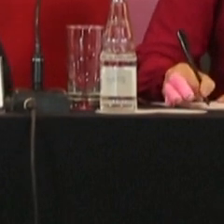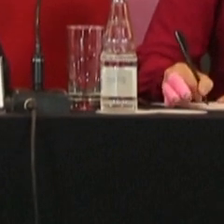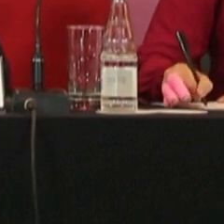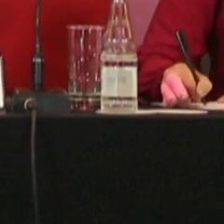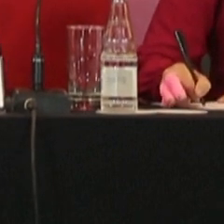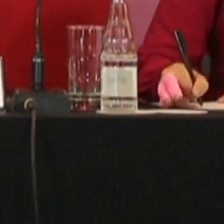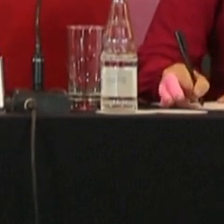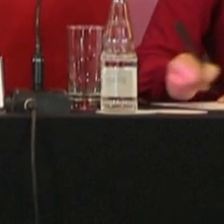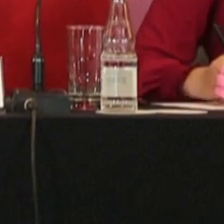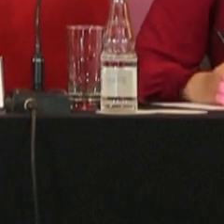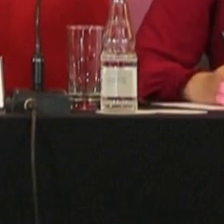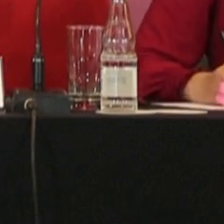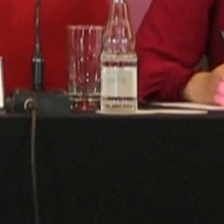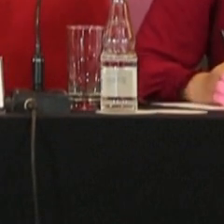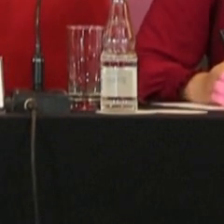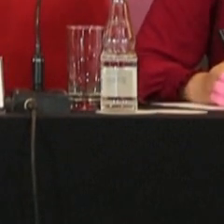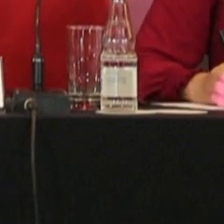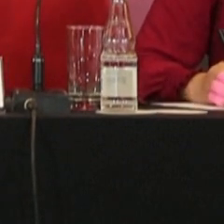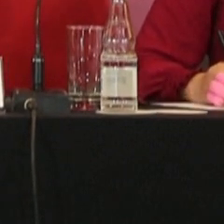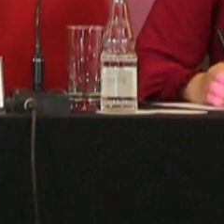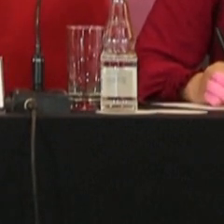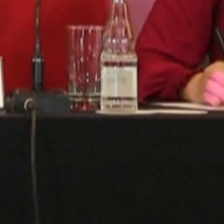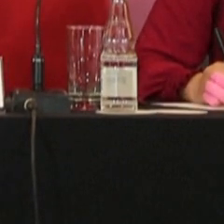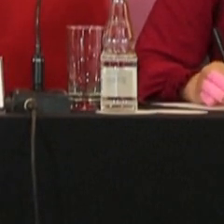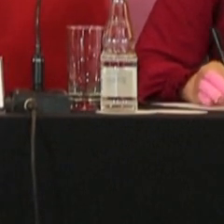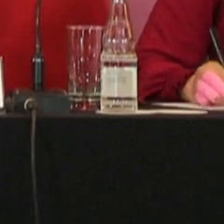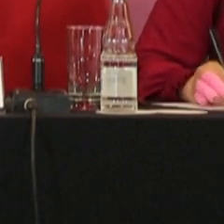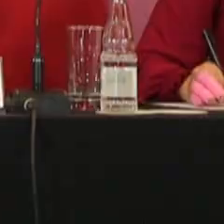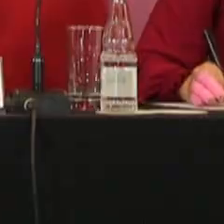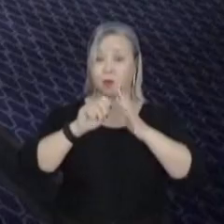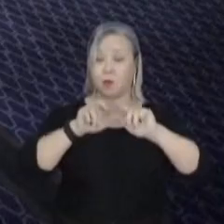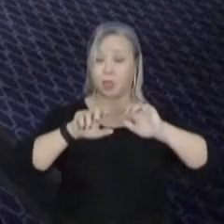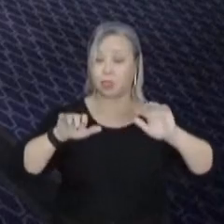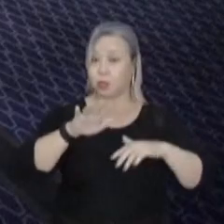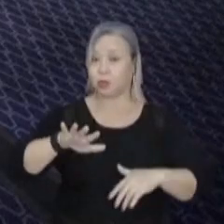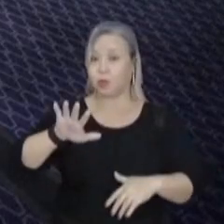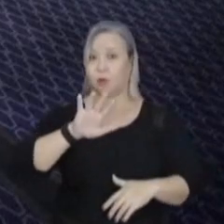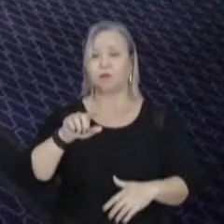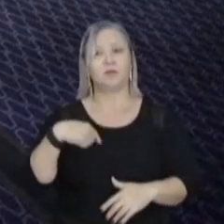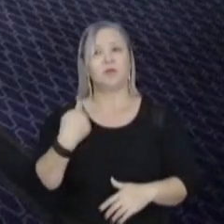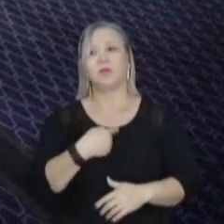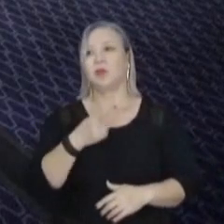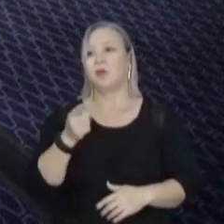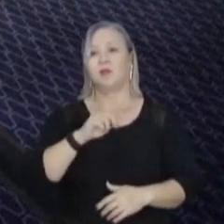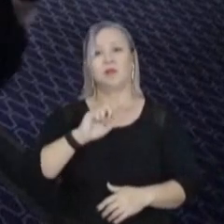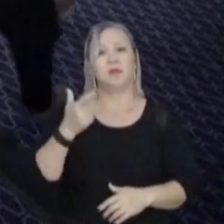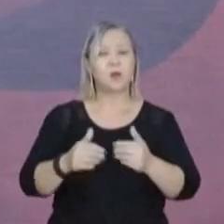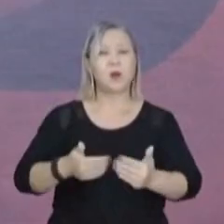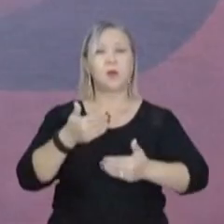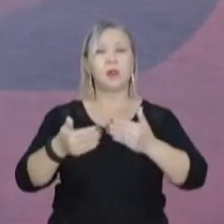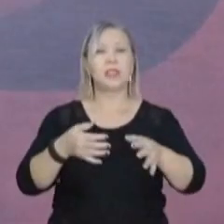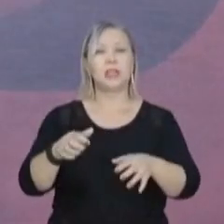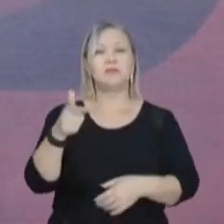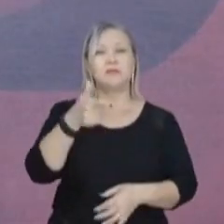социальная политика защиты амазонки и коренных народов будут в центре внимания правительства луиса инасиу лула да силва